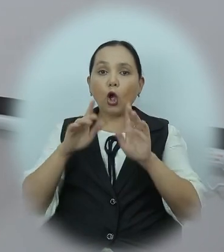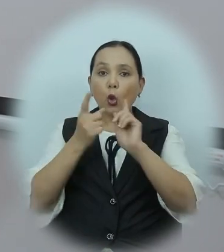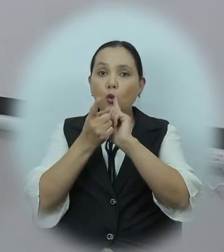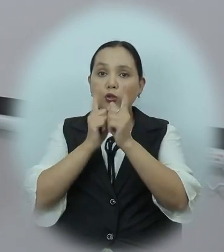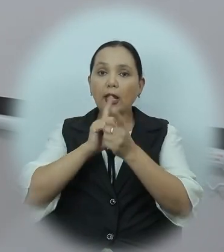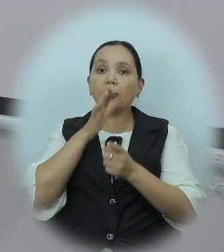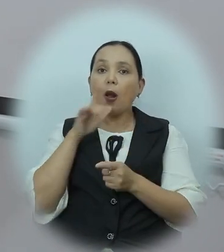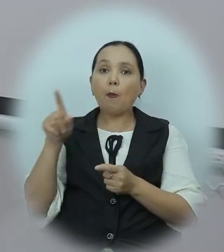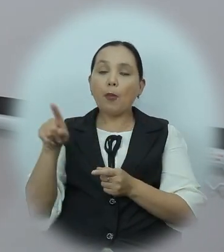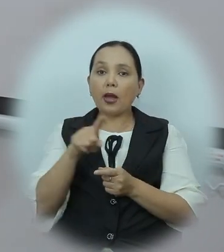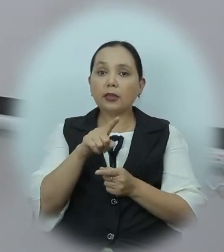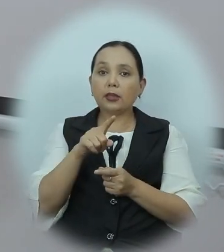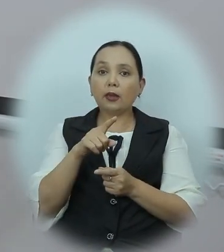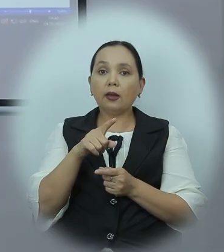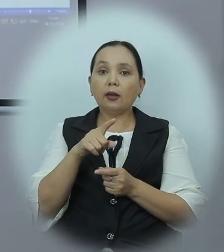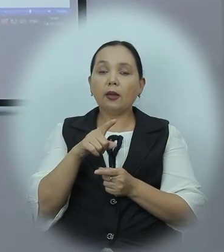o'zgartirgan paytimizda